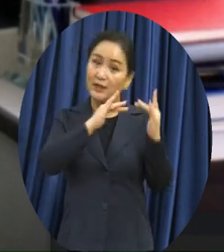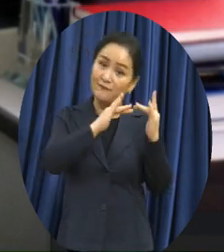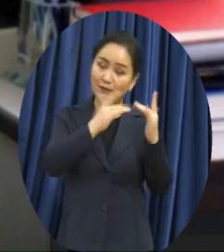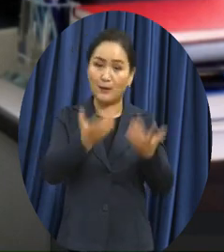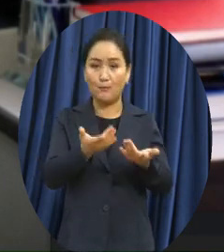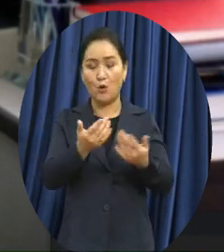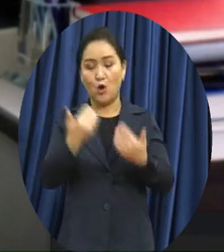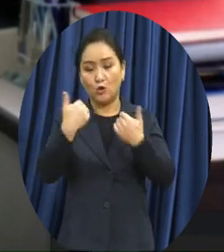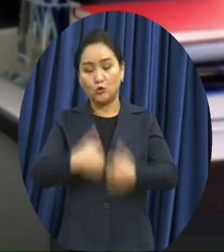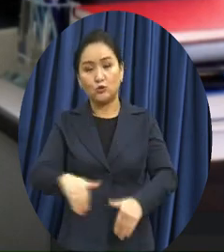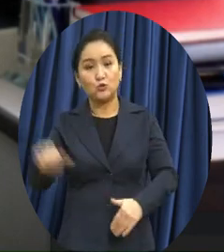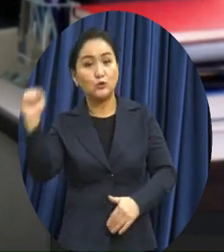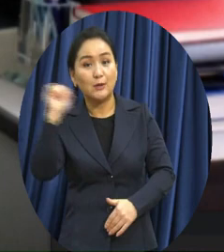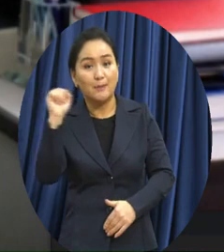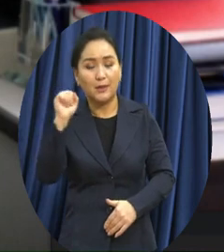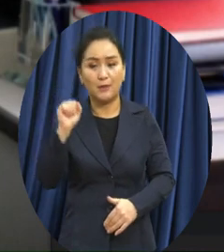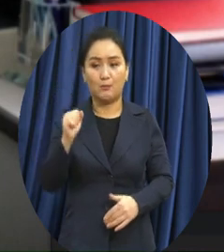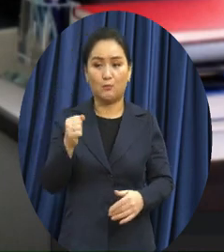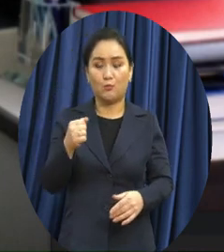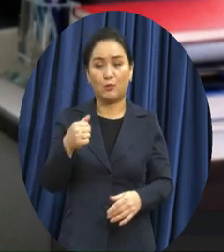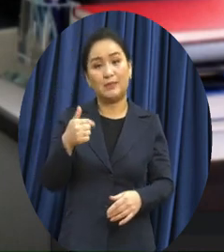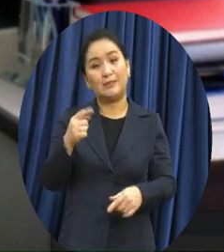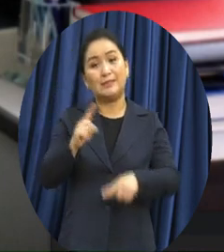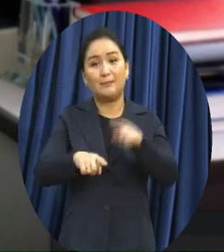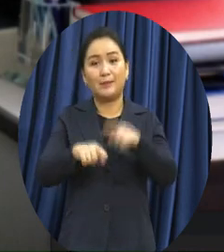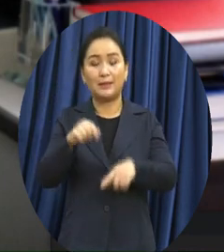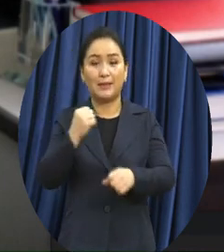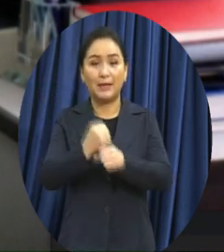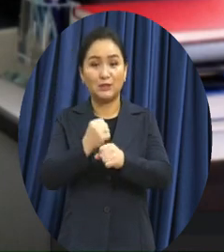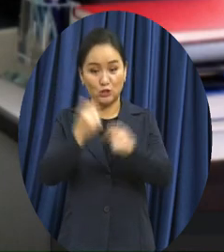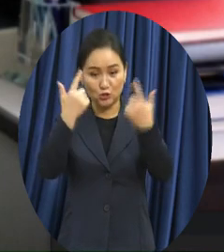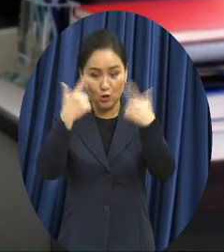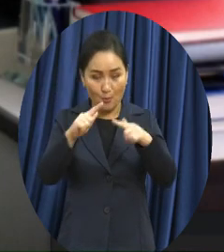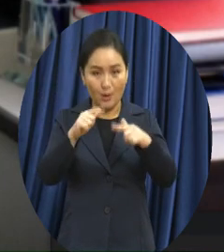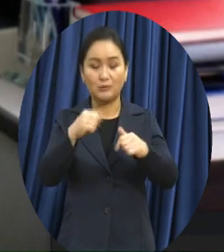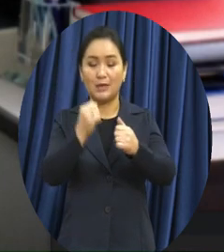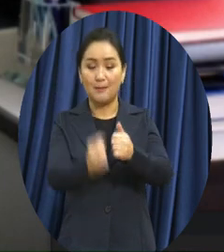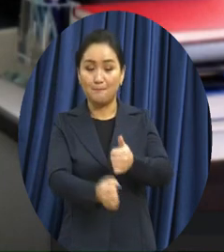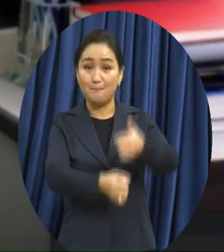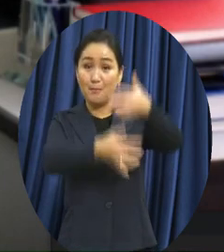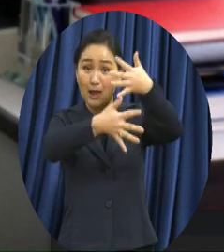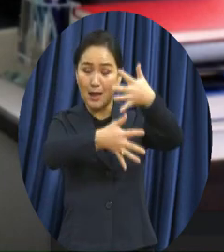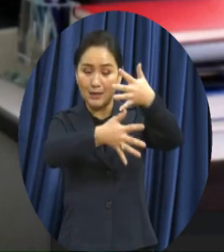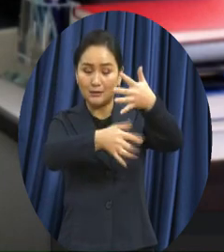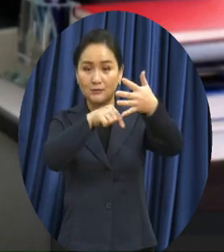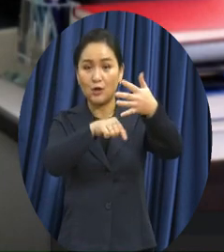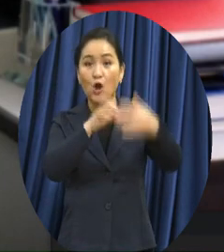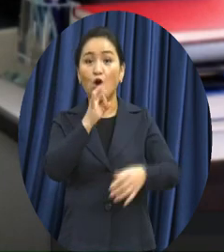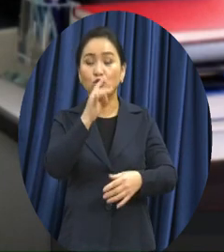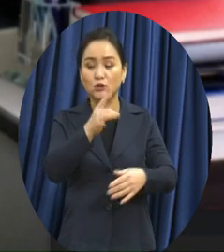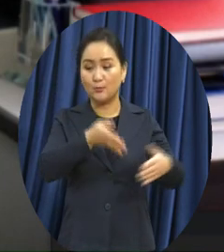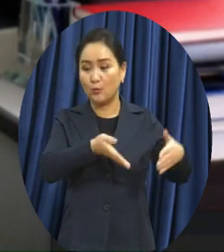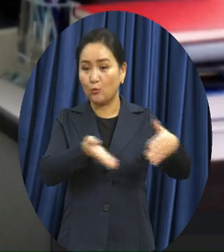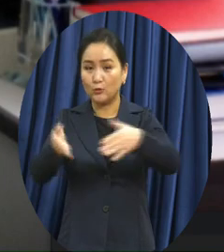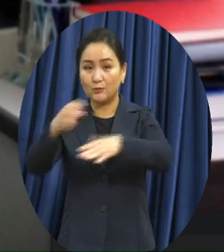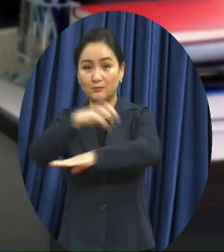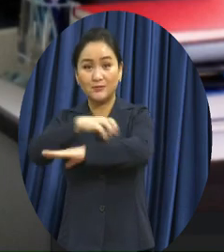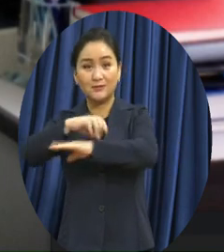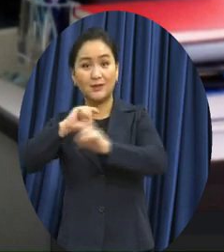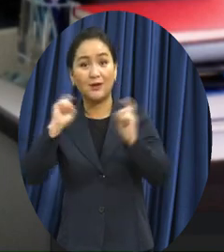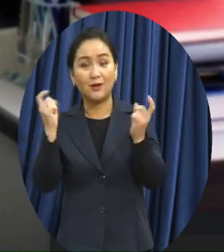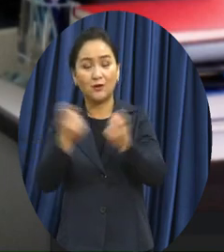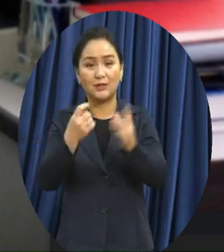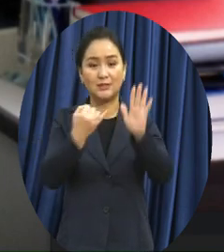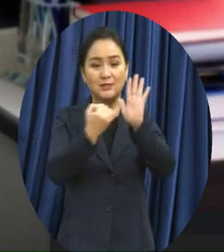төрсөн өдөр аливаа арга хэмжээнд оролцсноос, за байр орон сууцны орц, за мөн одоо гудамж хорооллоос 60% нь